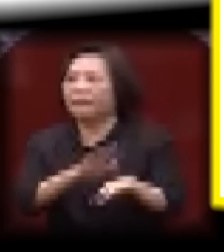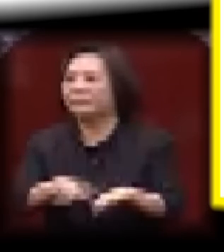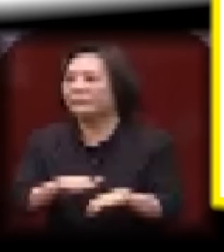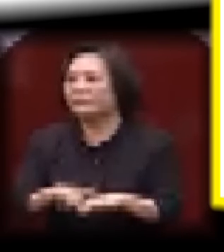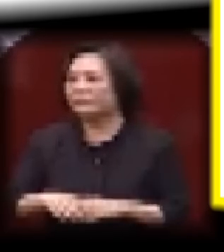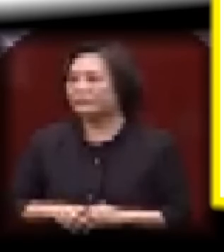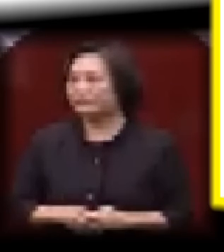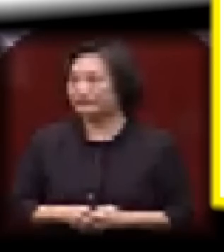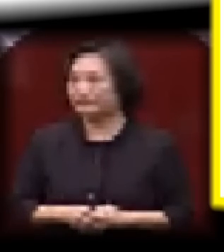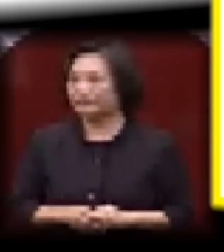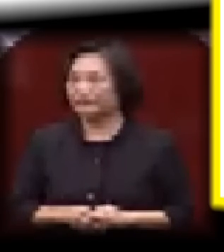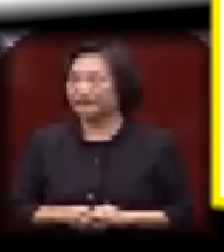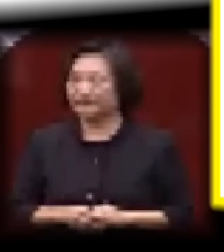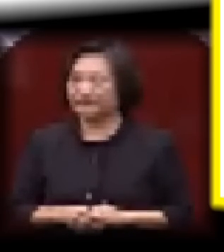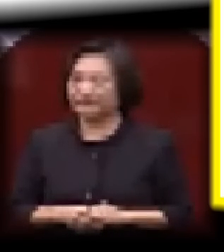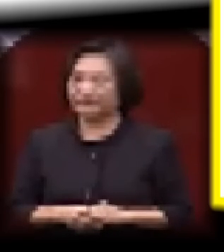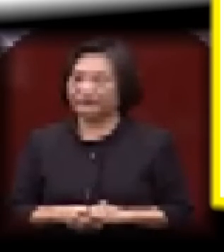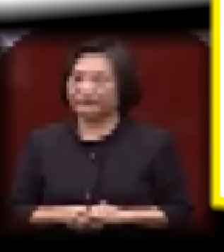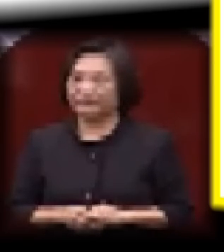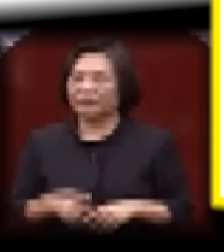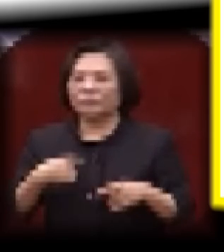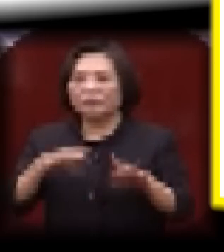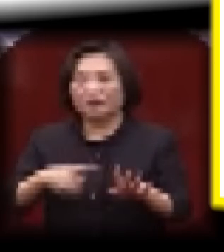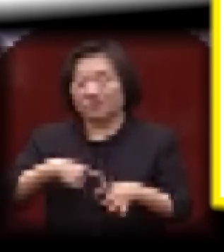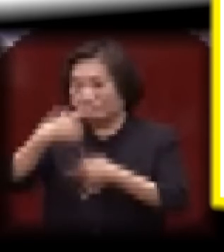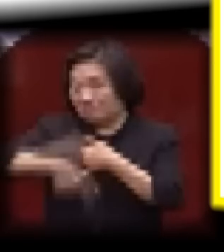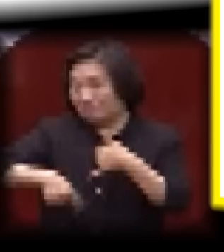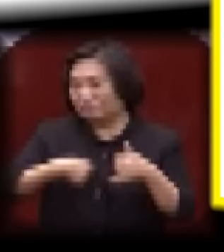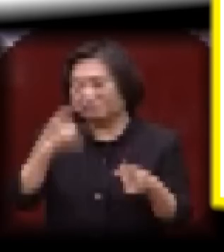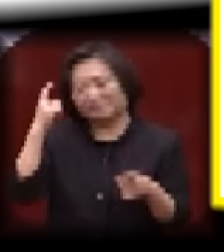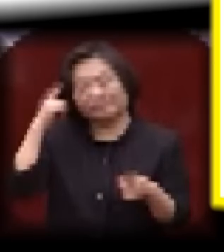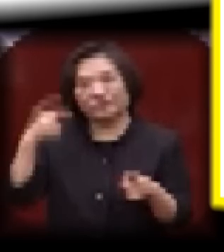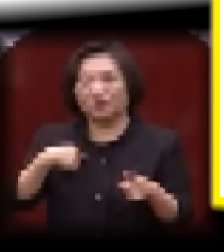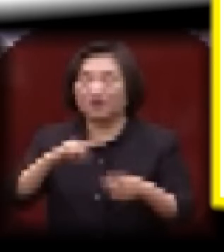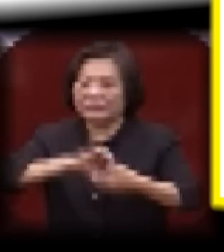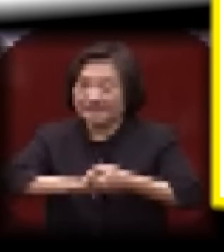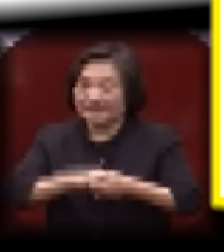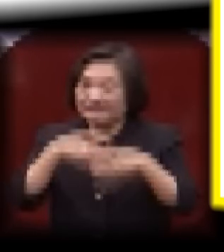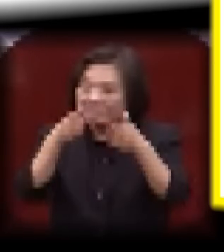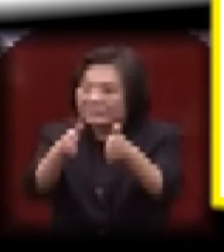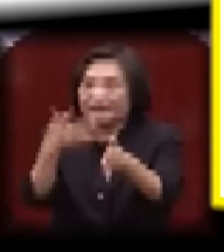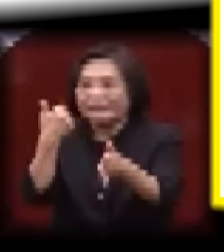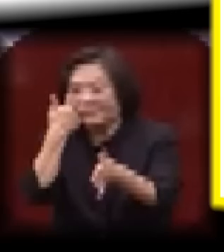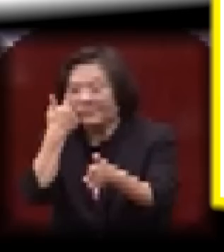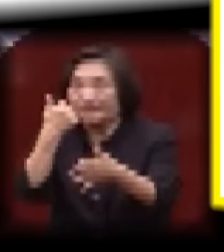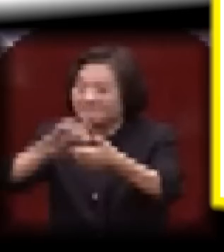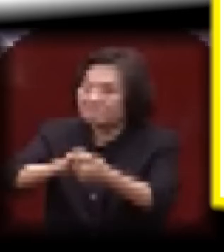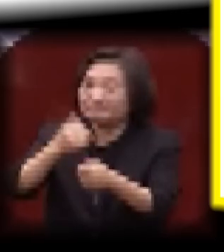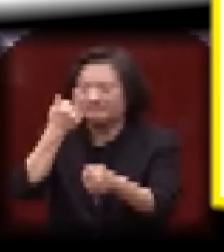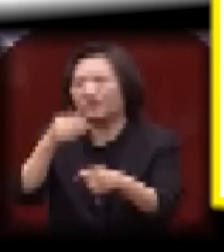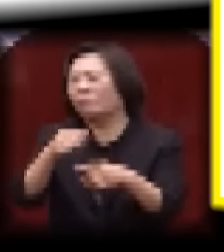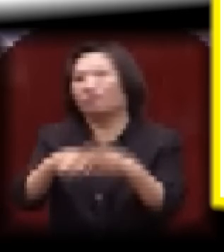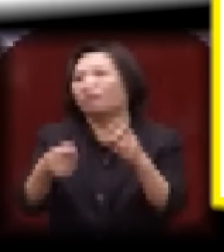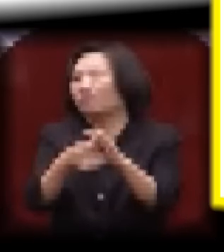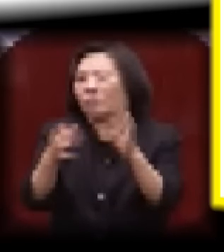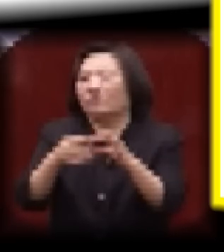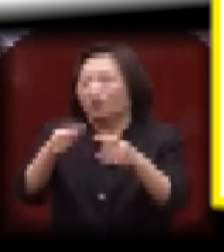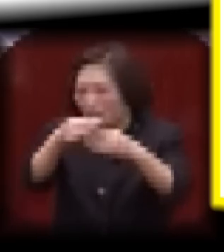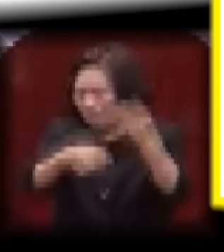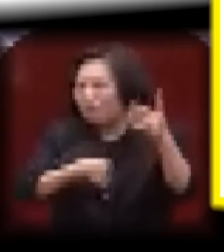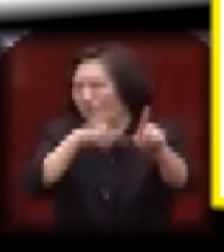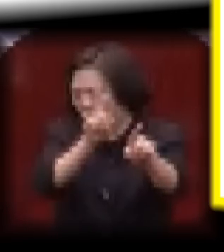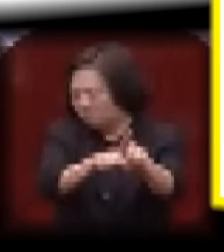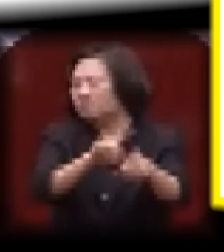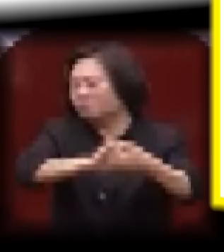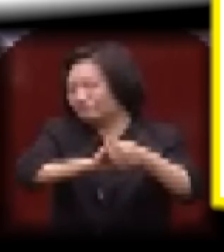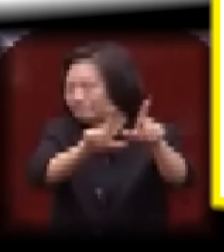所以对我们来讲，你知道，对我个人来讲，我们都没有设定说一定要谁得标，反正照 SOP 走啊。至于这个